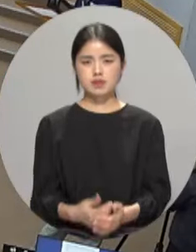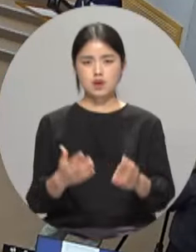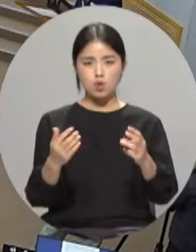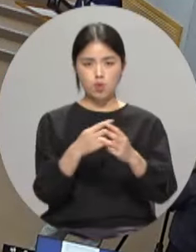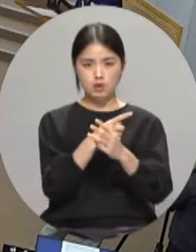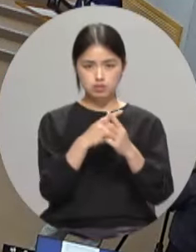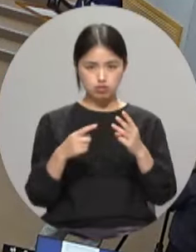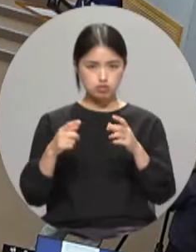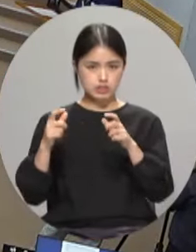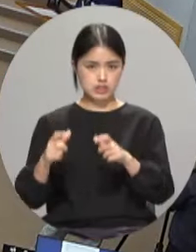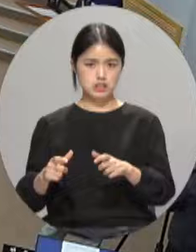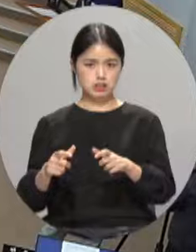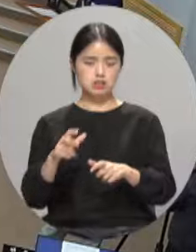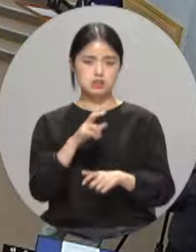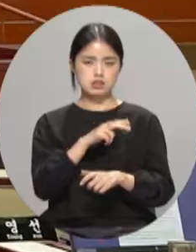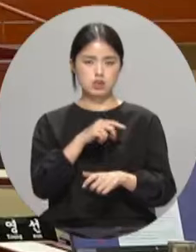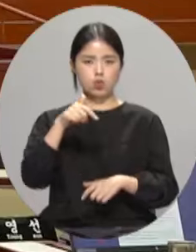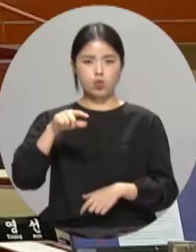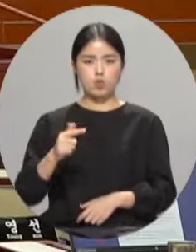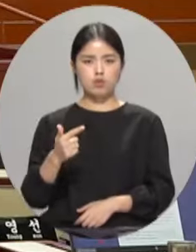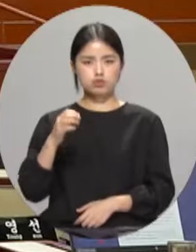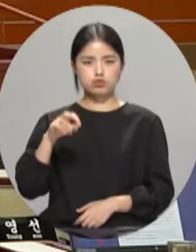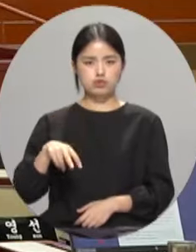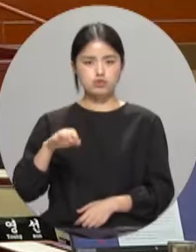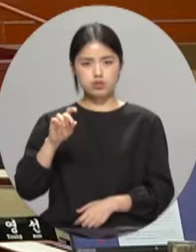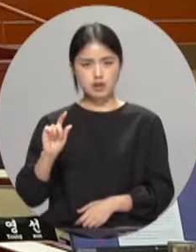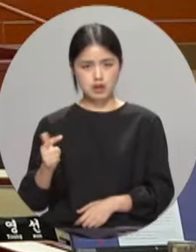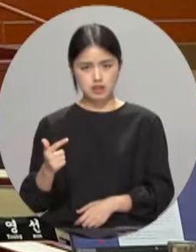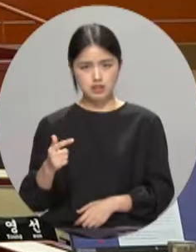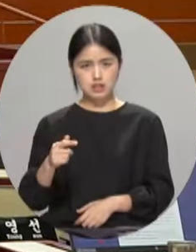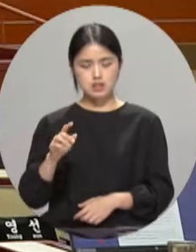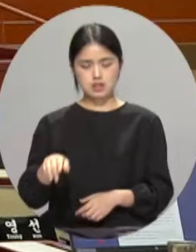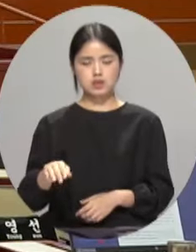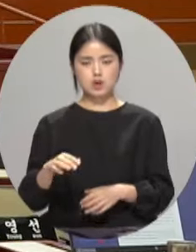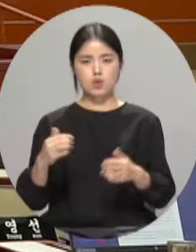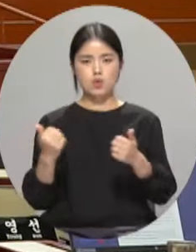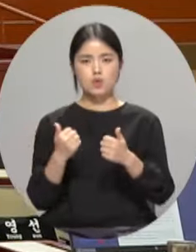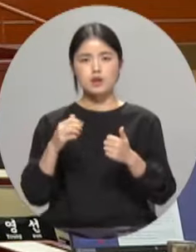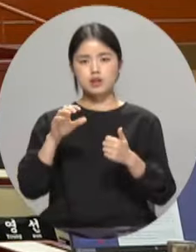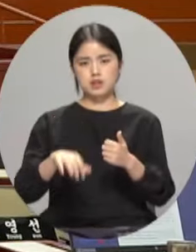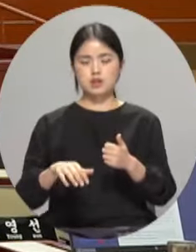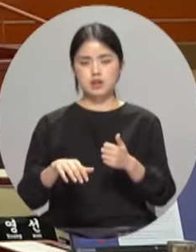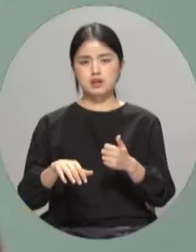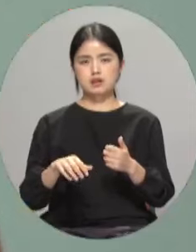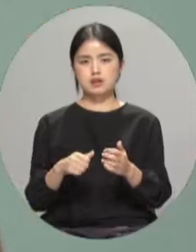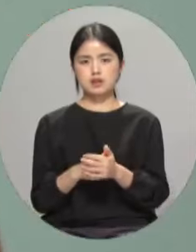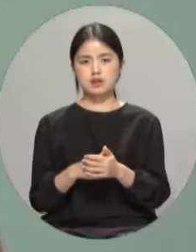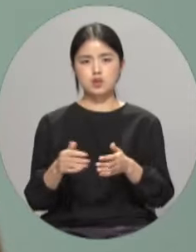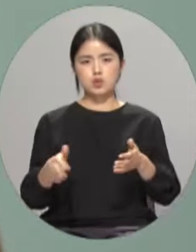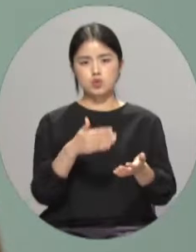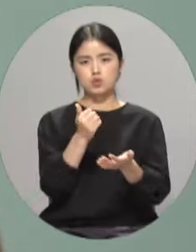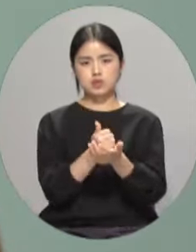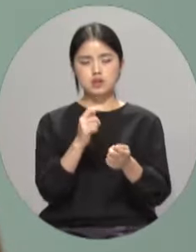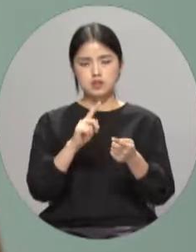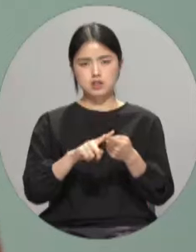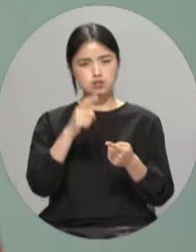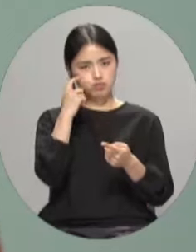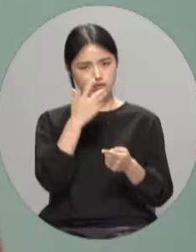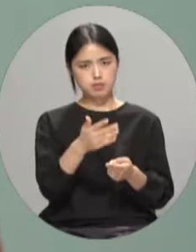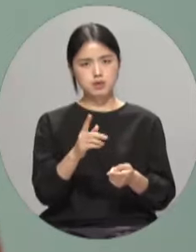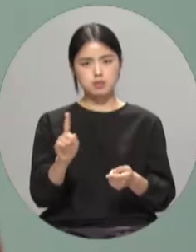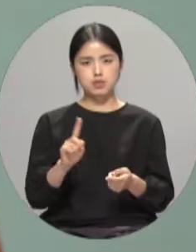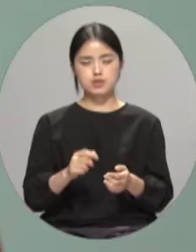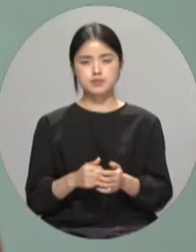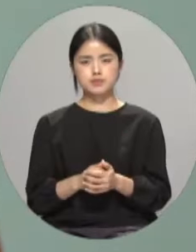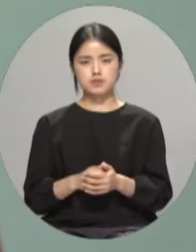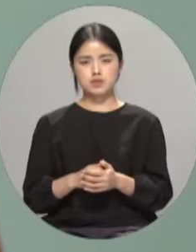완주가 지역구인 권유환 도의원이 도의회 본회의장에서 김관영 지사를 향해 공세를 펴니다.